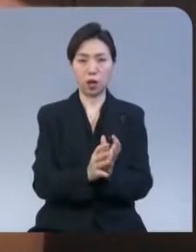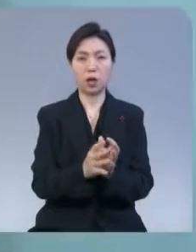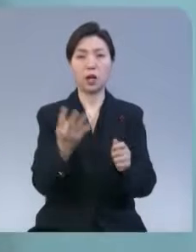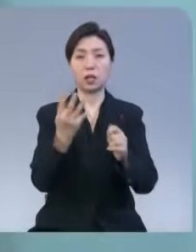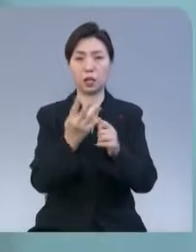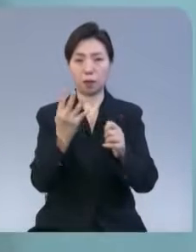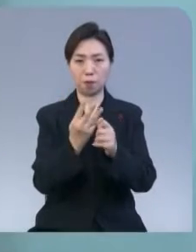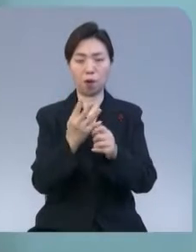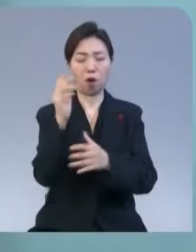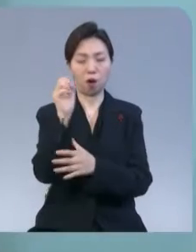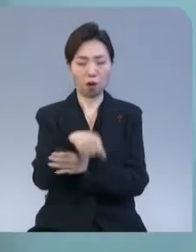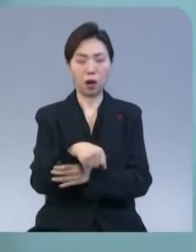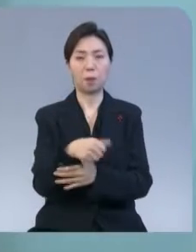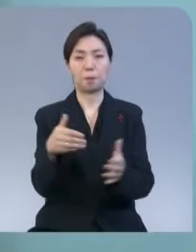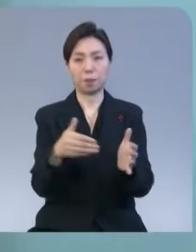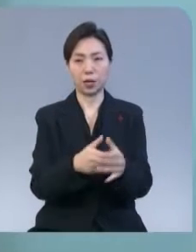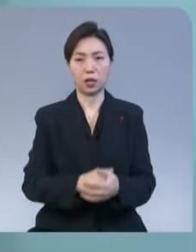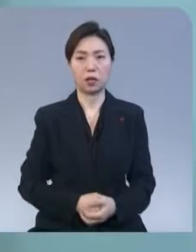승인했습니다.